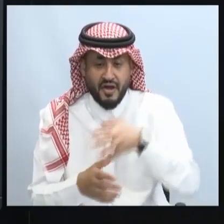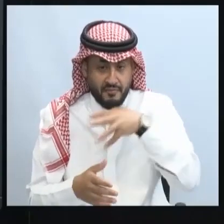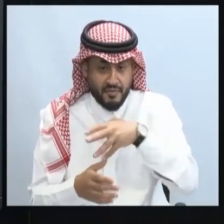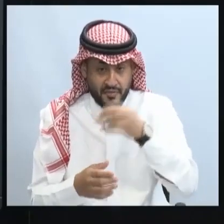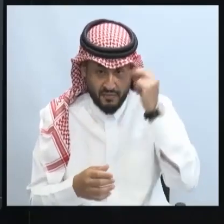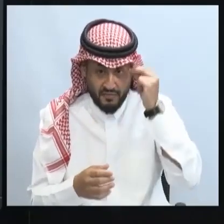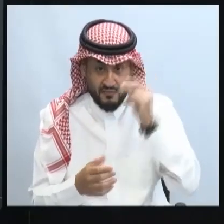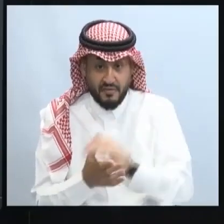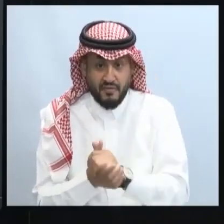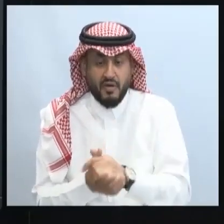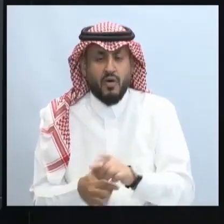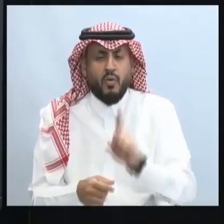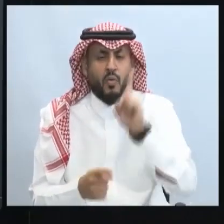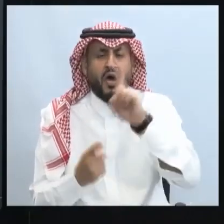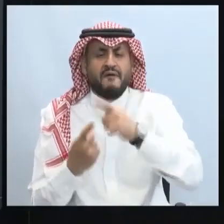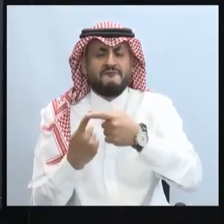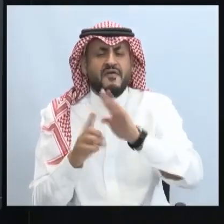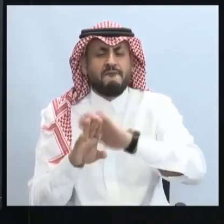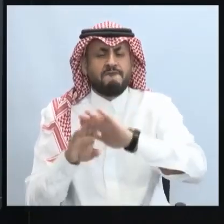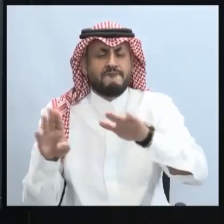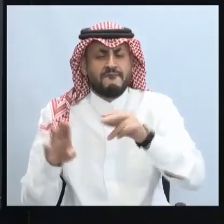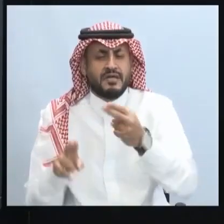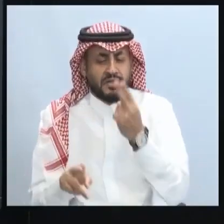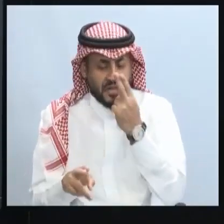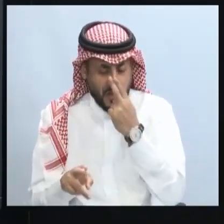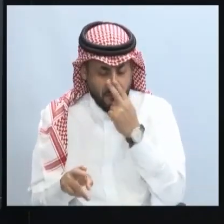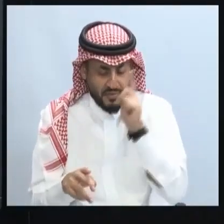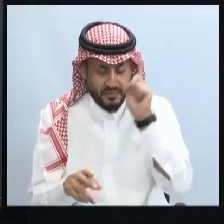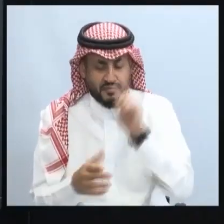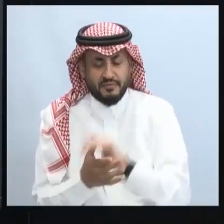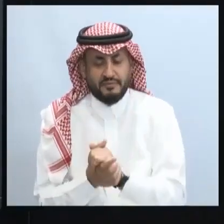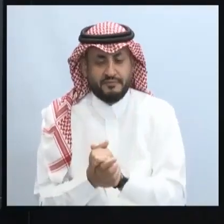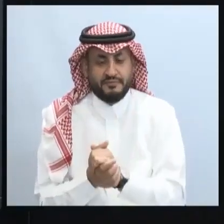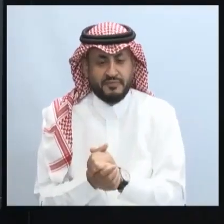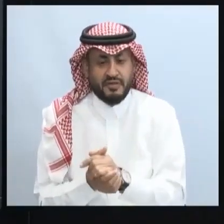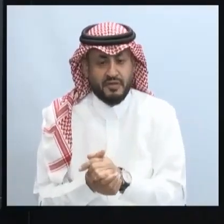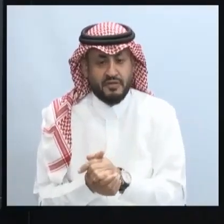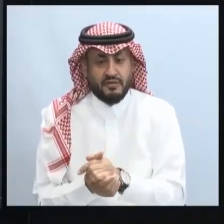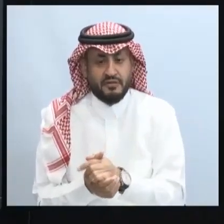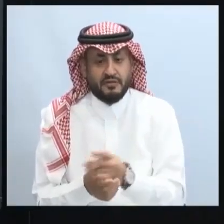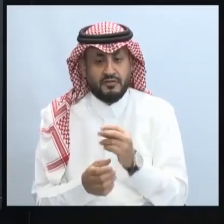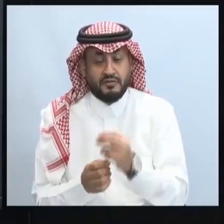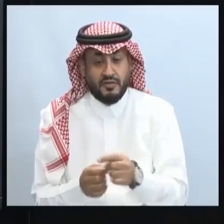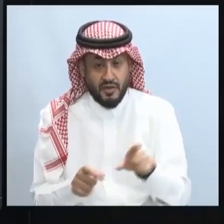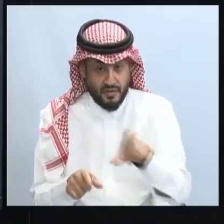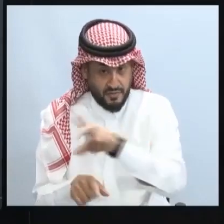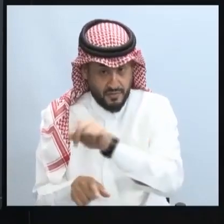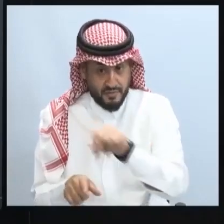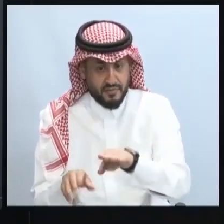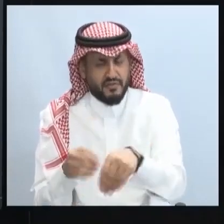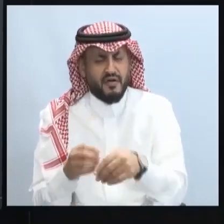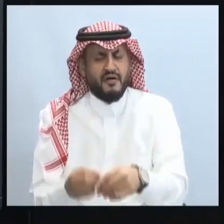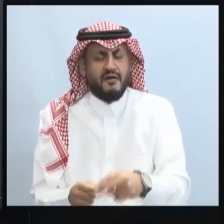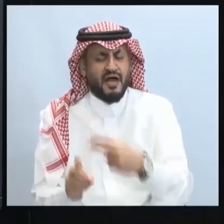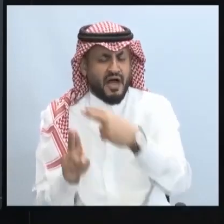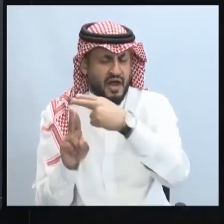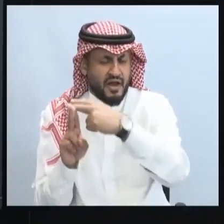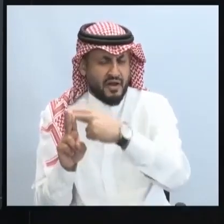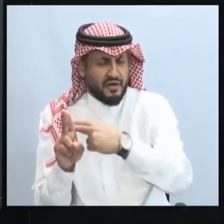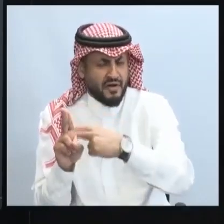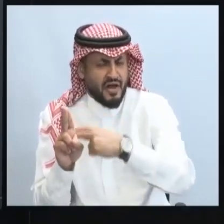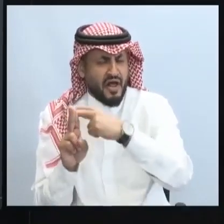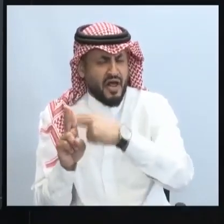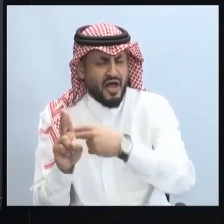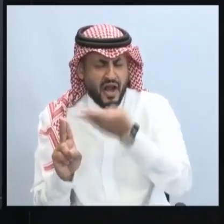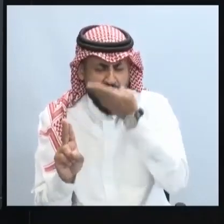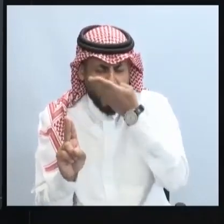خير من تعبد ربه ومع ذلك هو صلى الله عليه وسلم كان قدوه في عدم الاسراف في